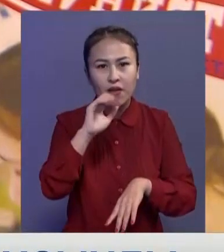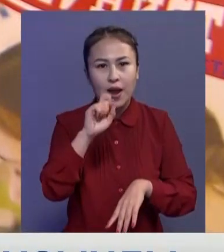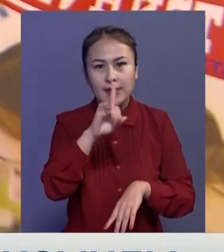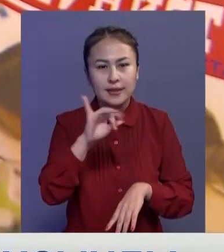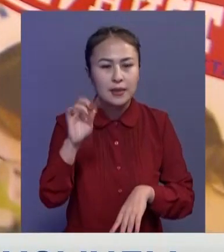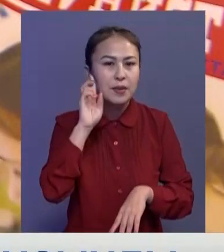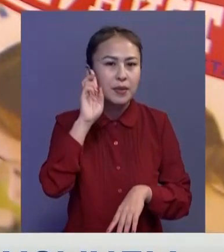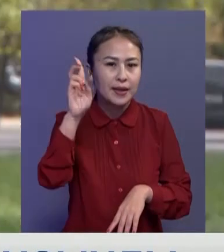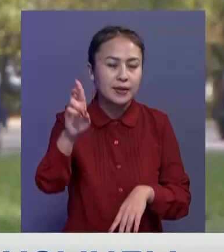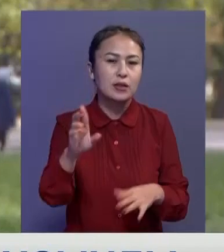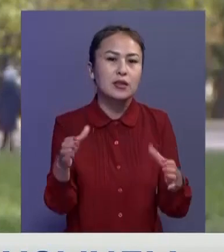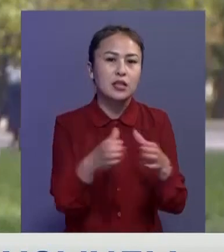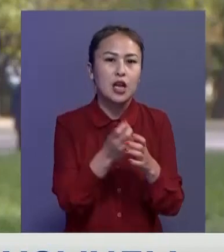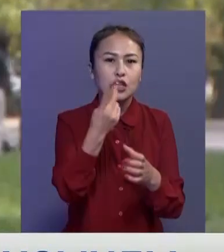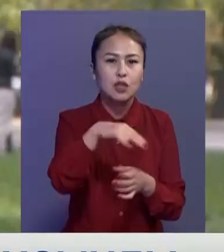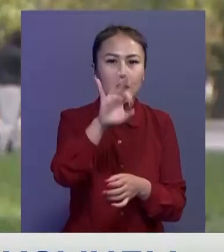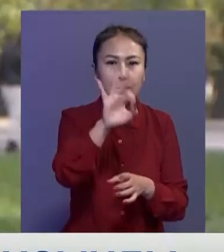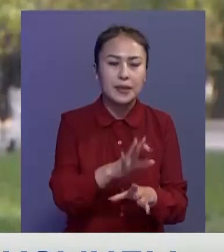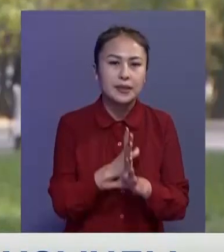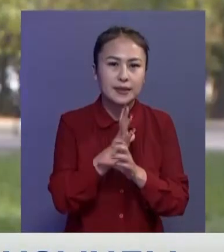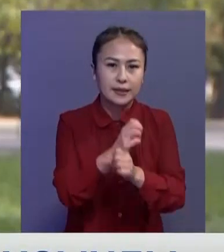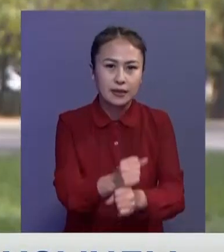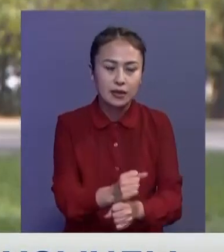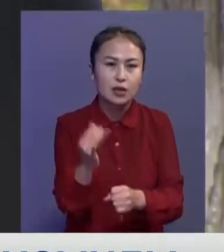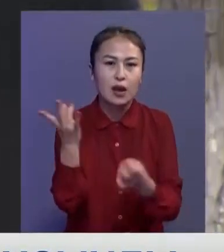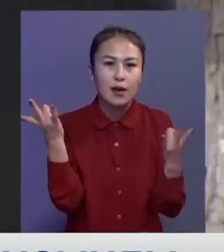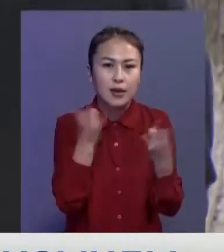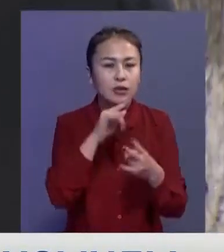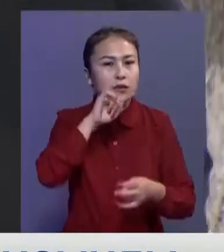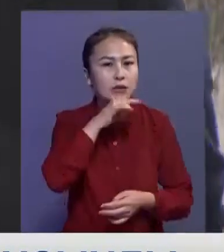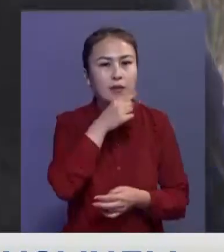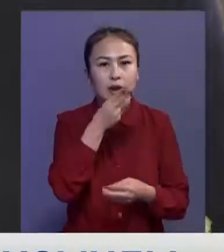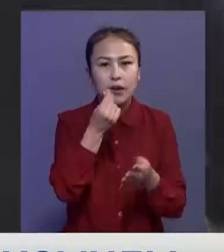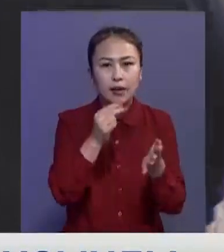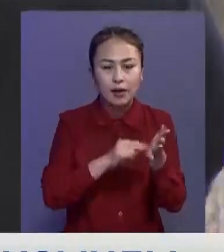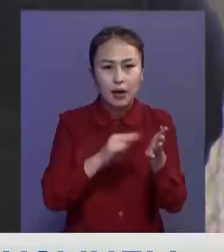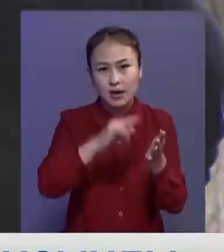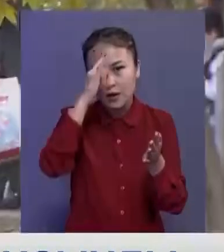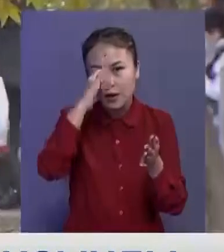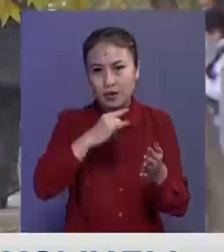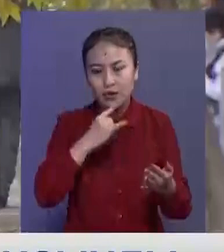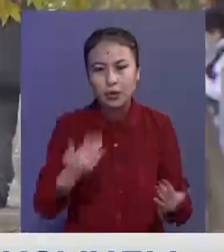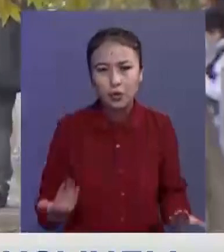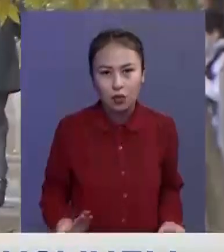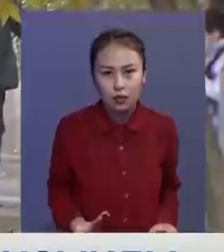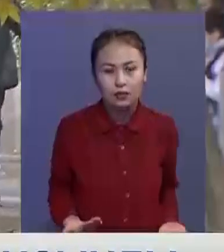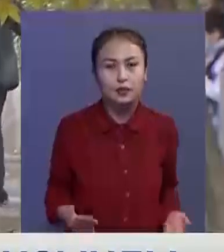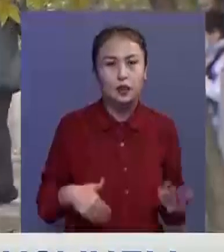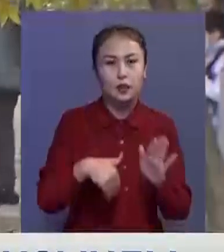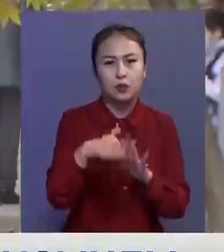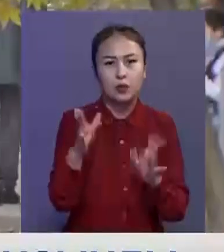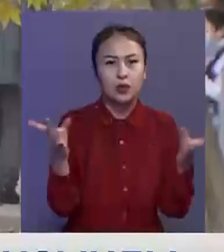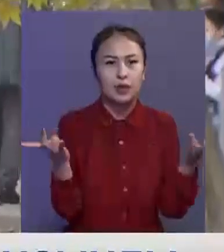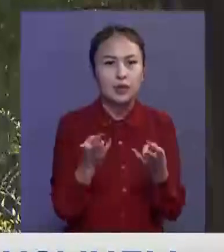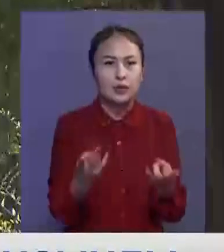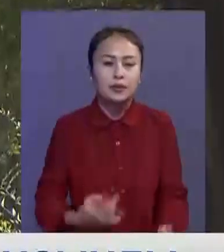квази-мемлекеттік сектор қызметкерлерін 20%-ке қысқарту қажет. Үнемделген қаржы қазақстандықтардың өмір сүру деңгейін көтеруге жұмсалуы